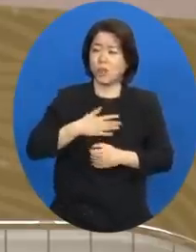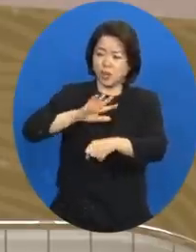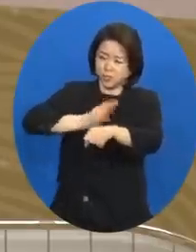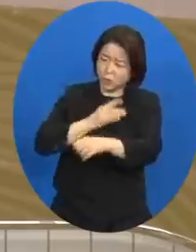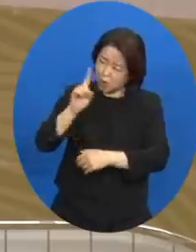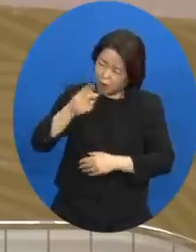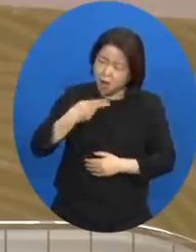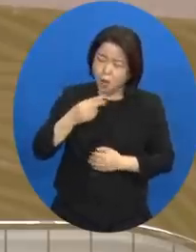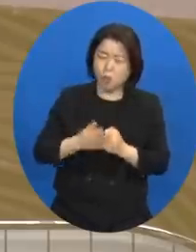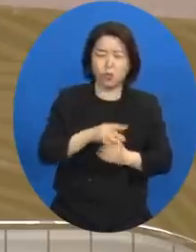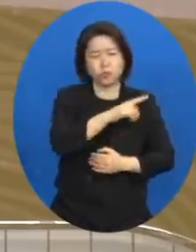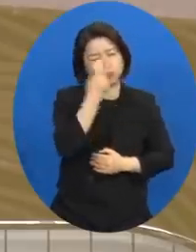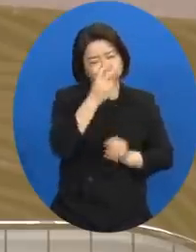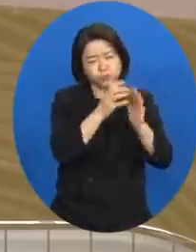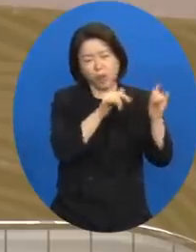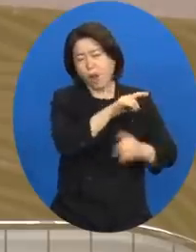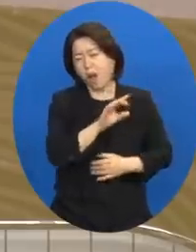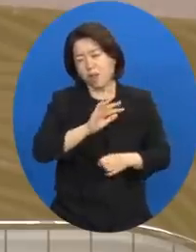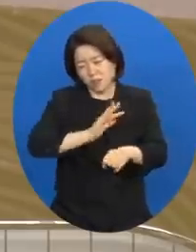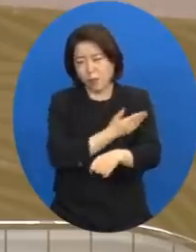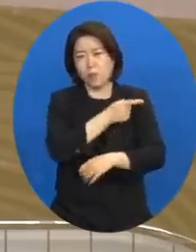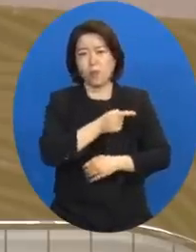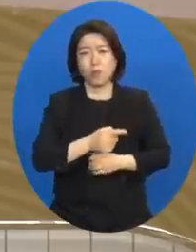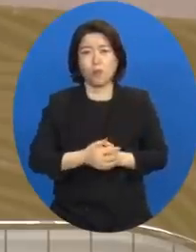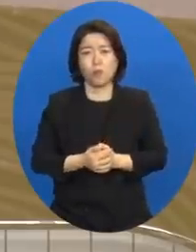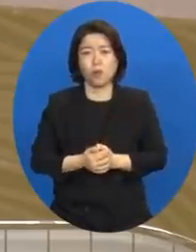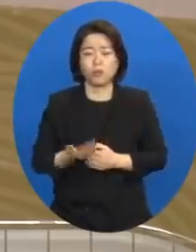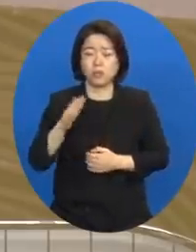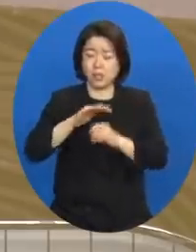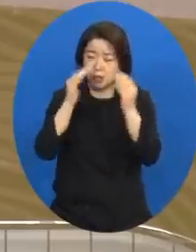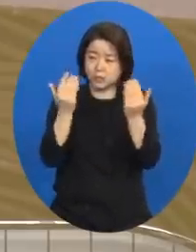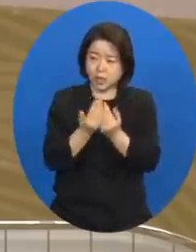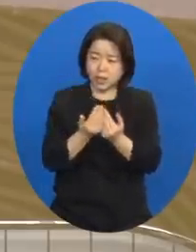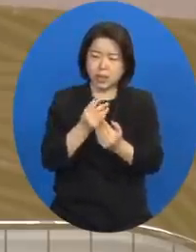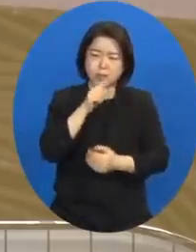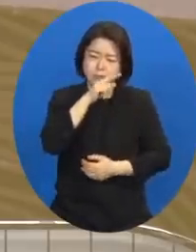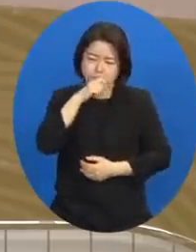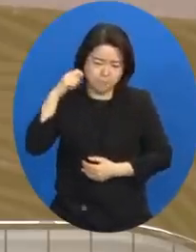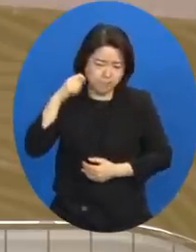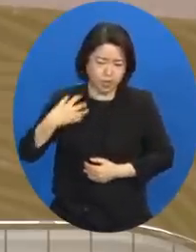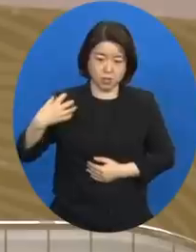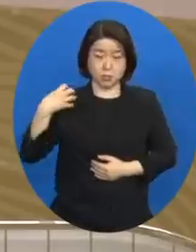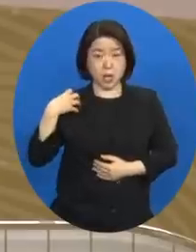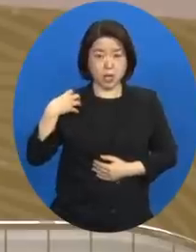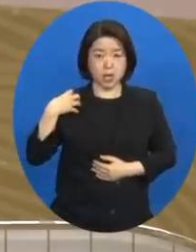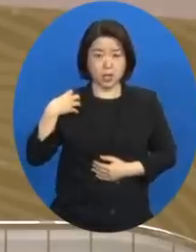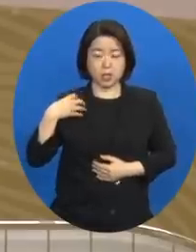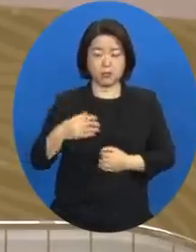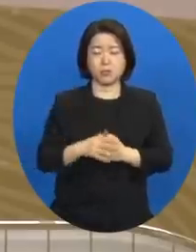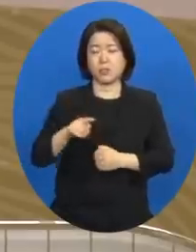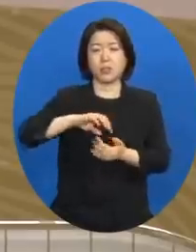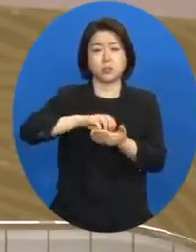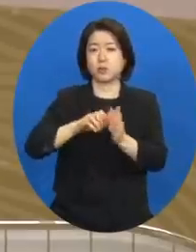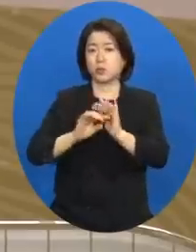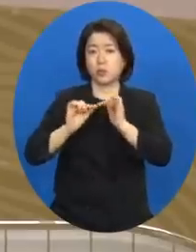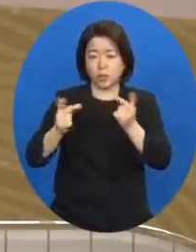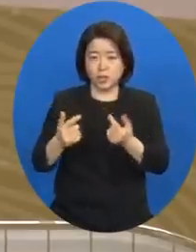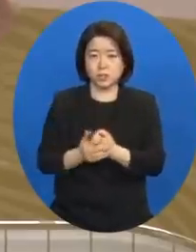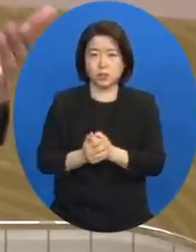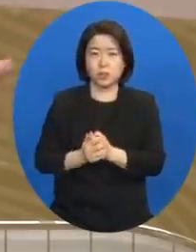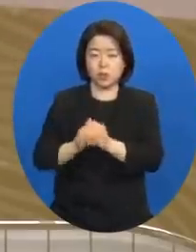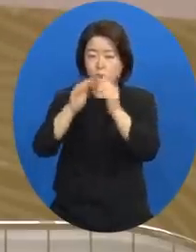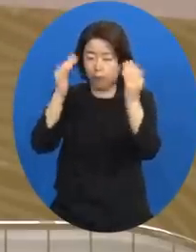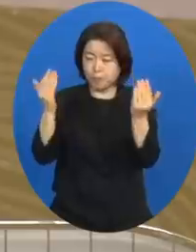없고 그분이 잘못한 건데 그걸 다 감수해야 된다는. 근데 그 정도가 아니고